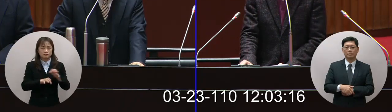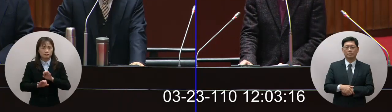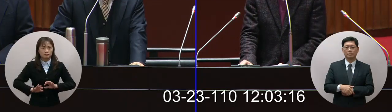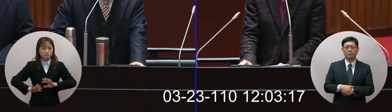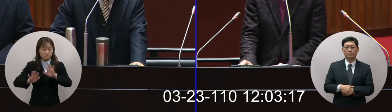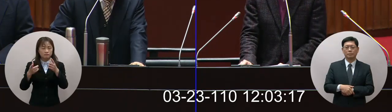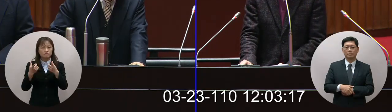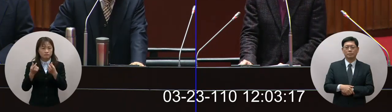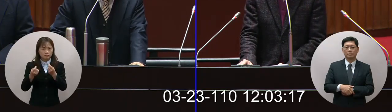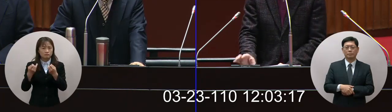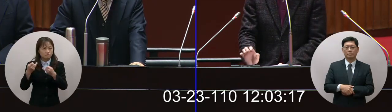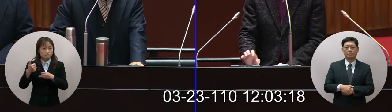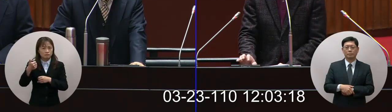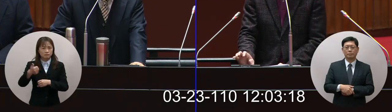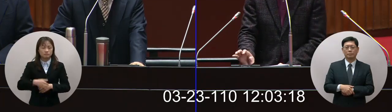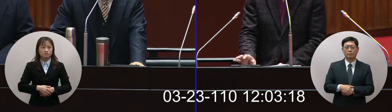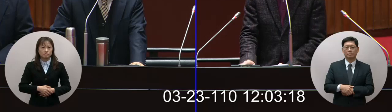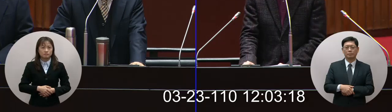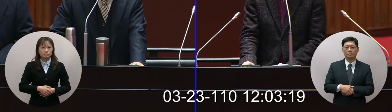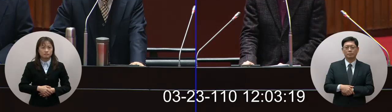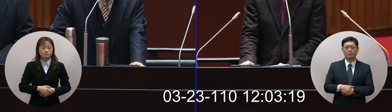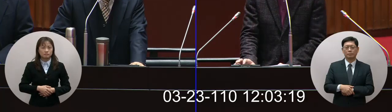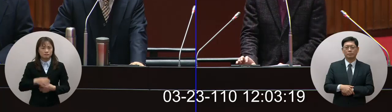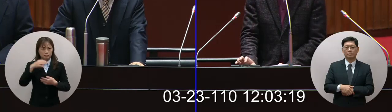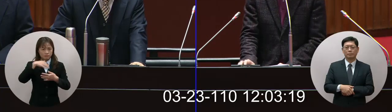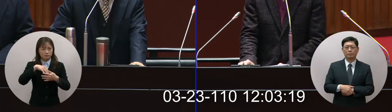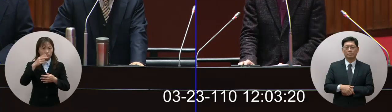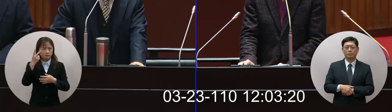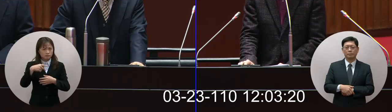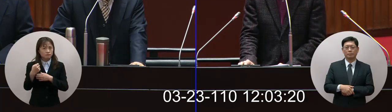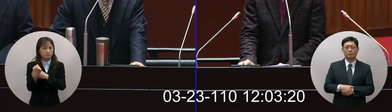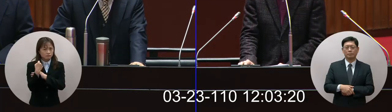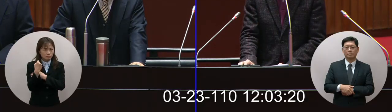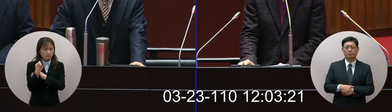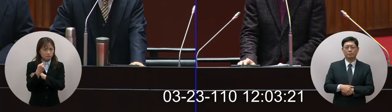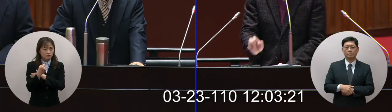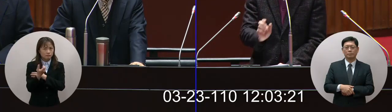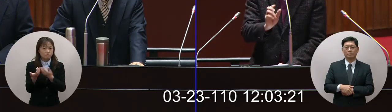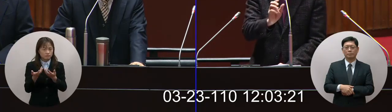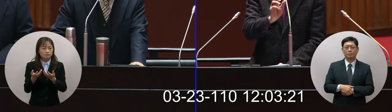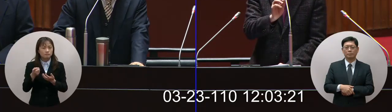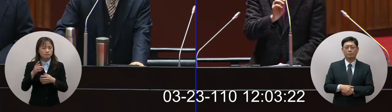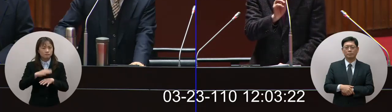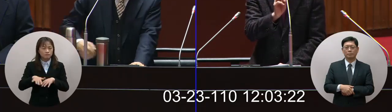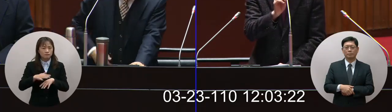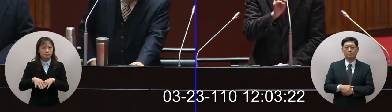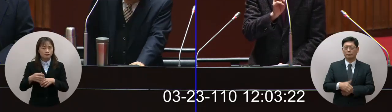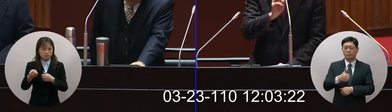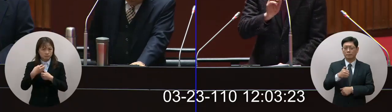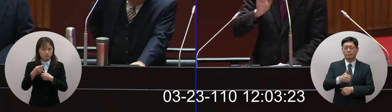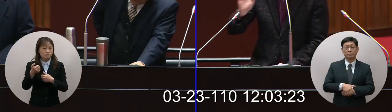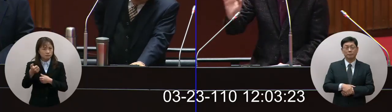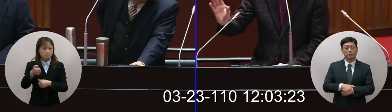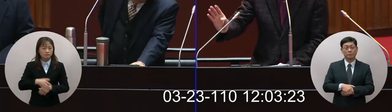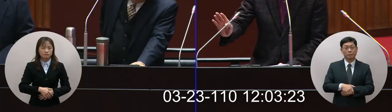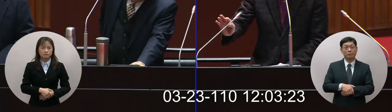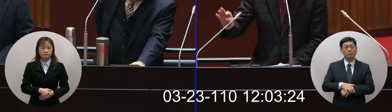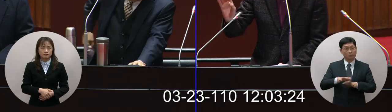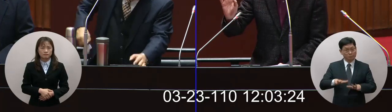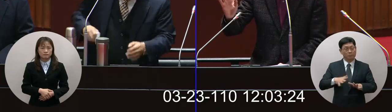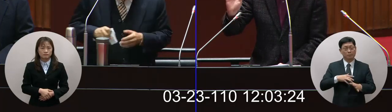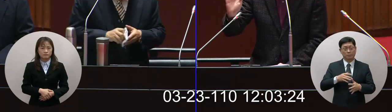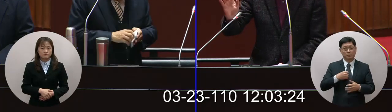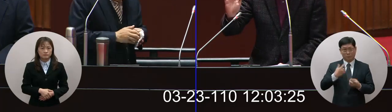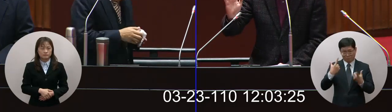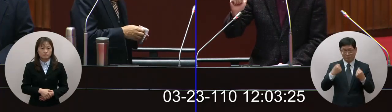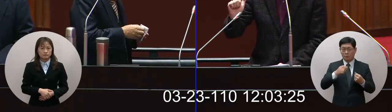好。那对于相关，我们应该再继续努力。这个谢谢委员指教。 谢谢。我们每个人都